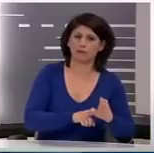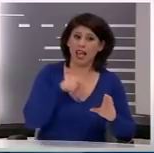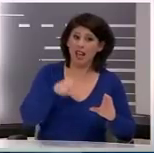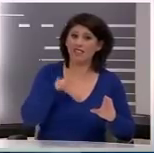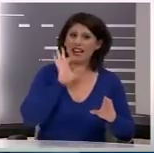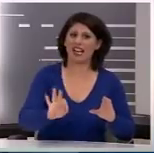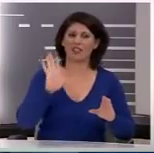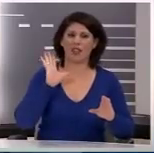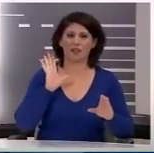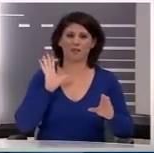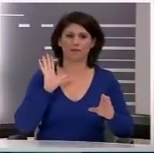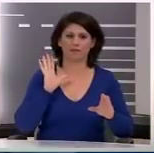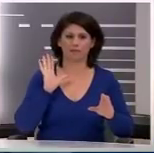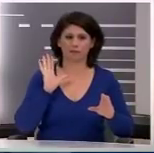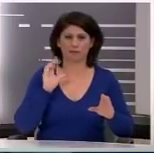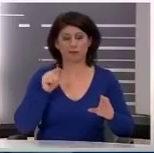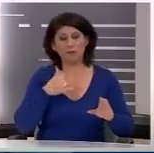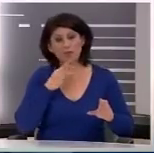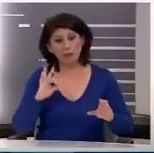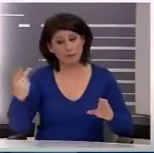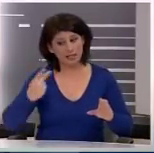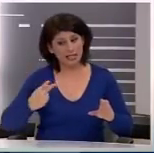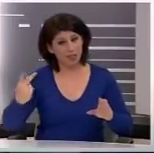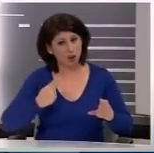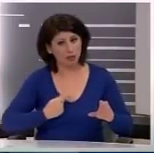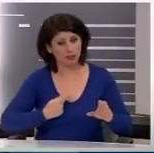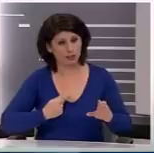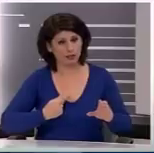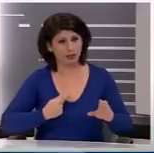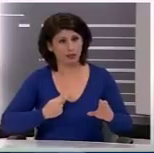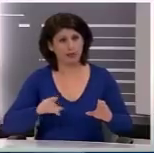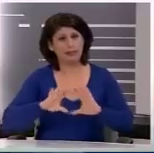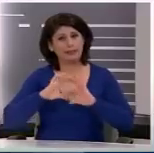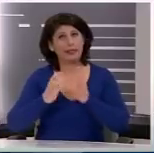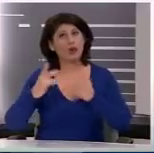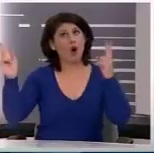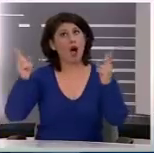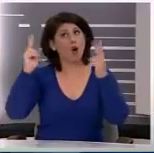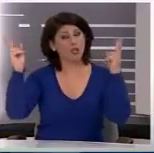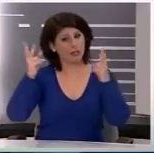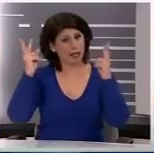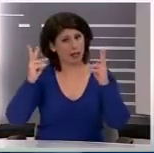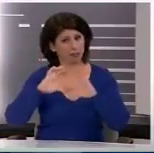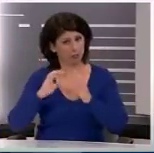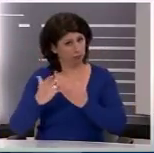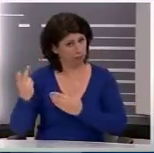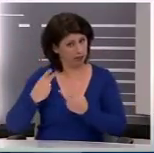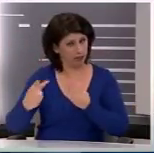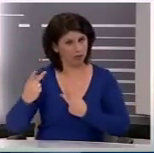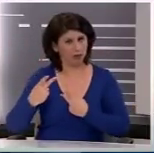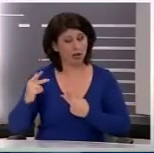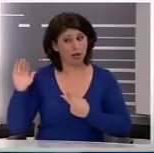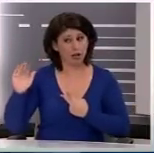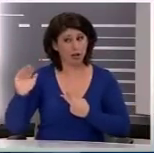Αυτή είναι η αλήθεια. Και επειδή μας κατηγορείτε γενικώς και αορίστως, σας καλώ λοιπόν να